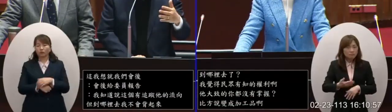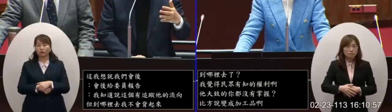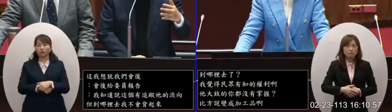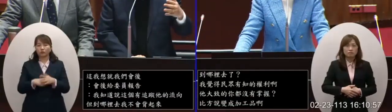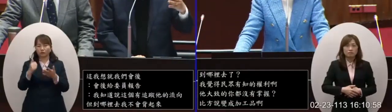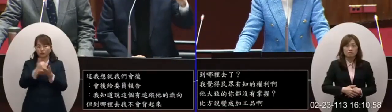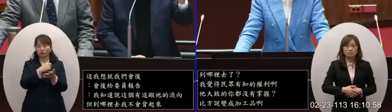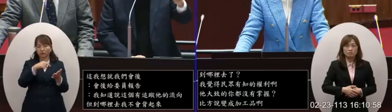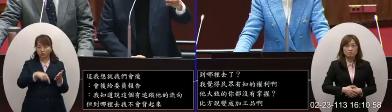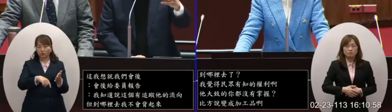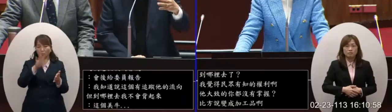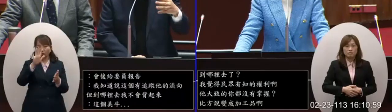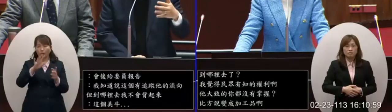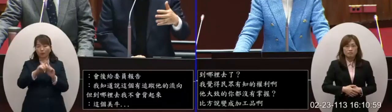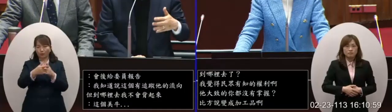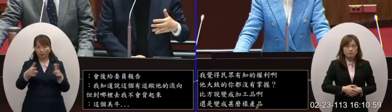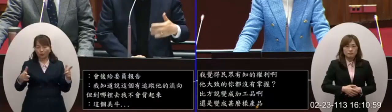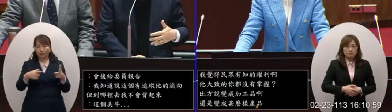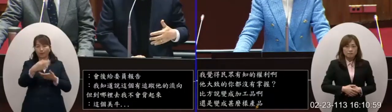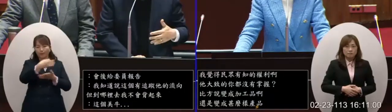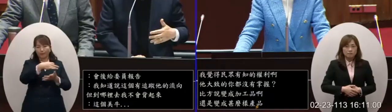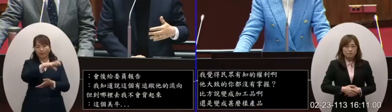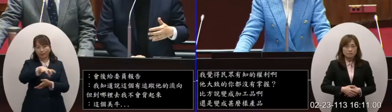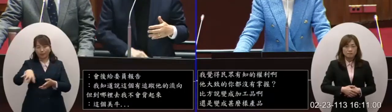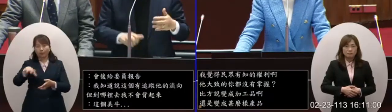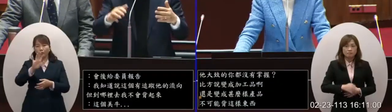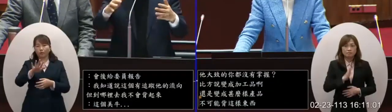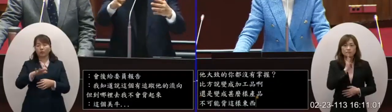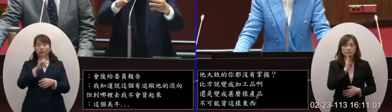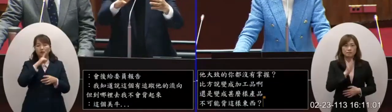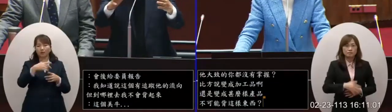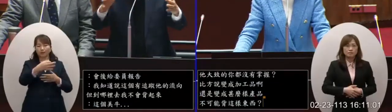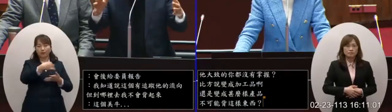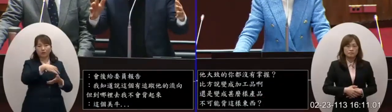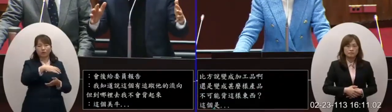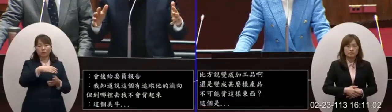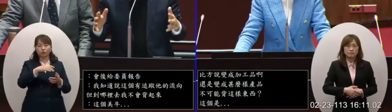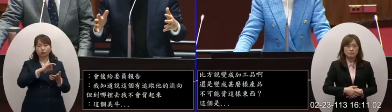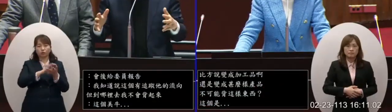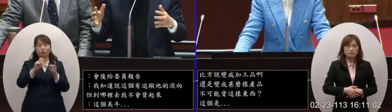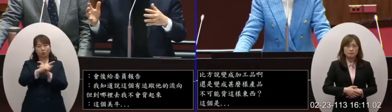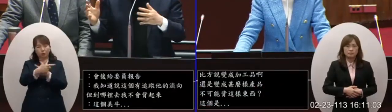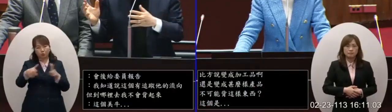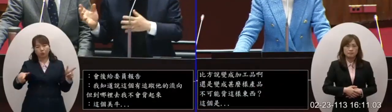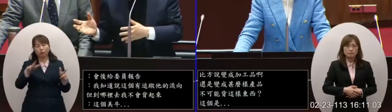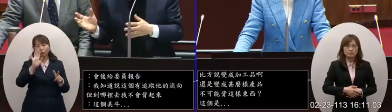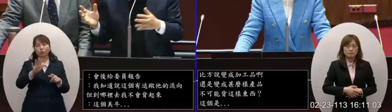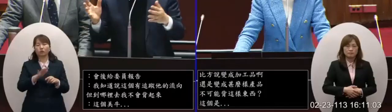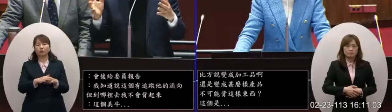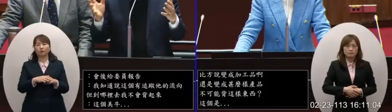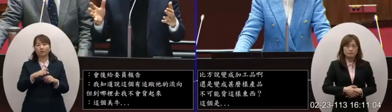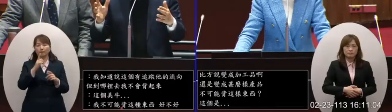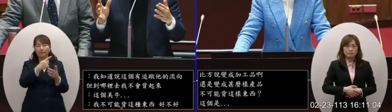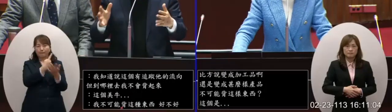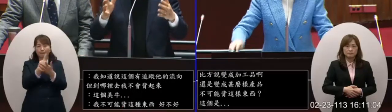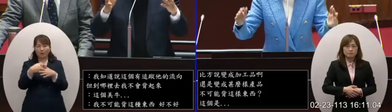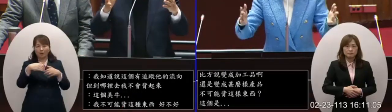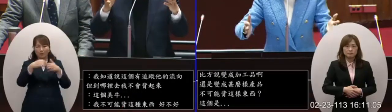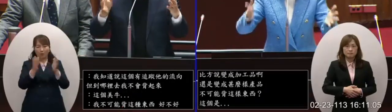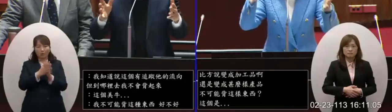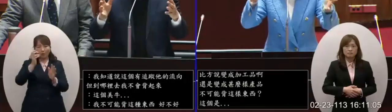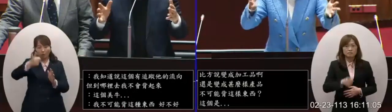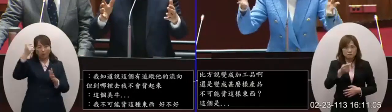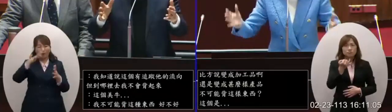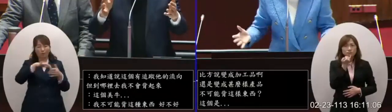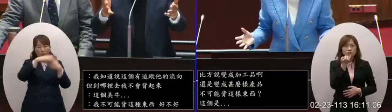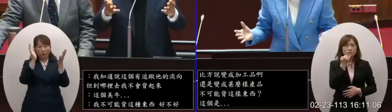猪进来，它会有不同的销售的管道， 是啊， 这样的管道五花八门，你要。要一个部会所长去把